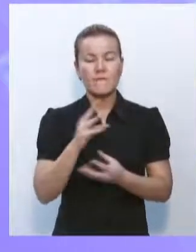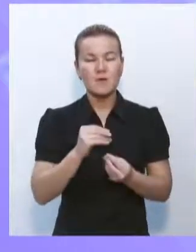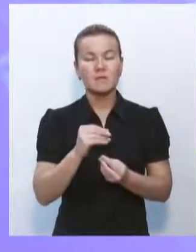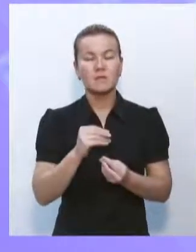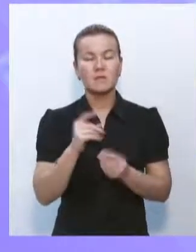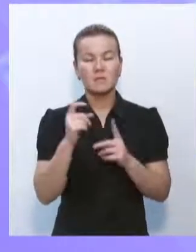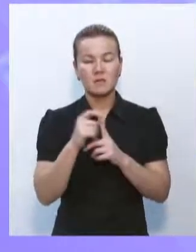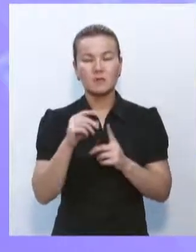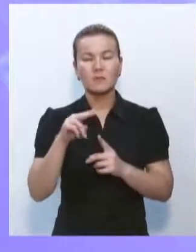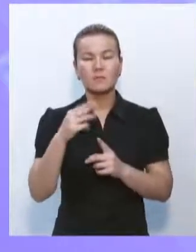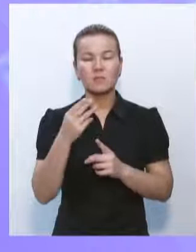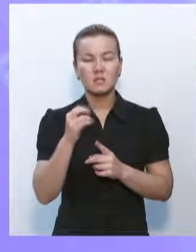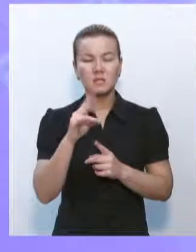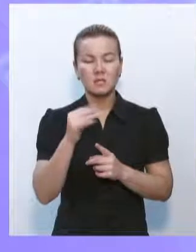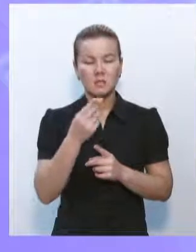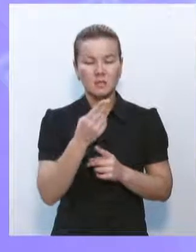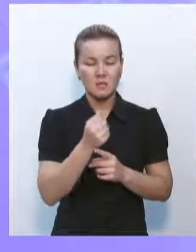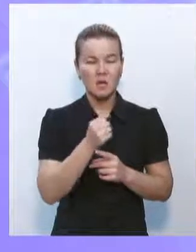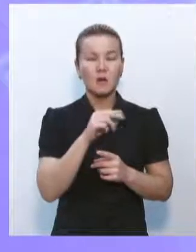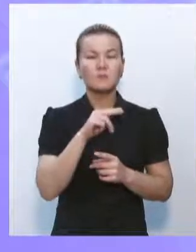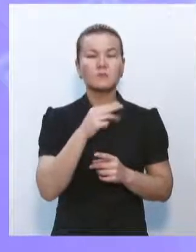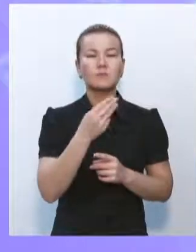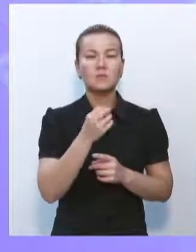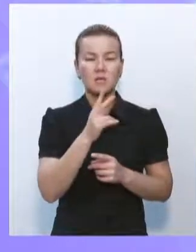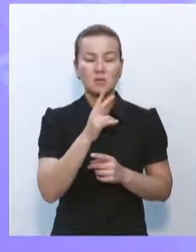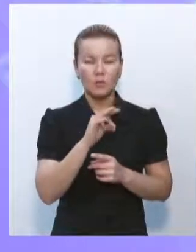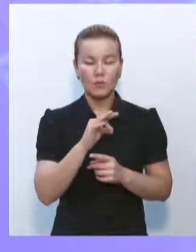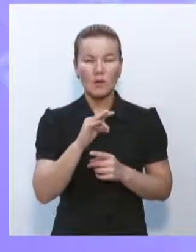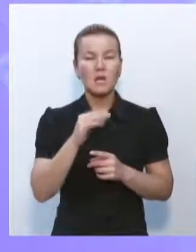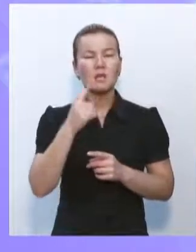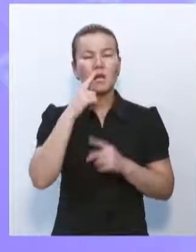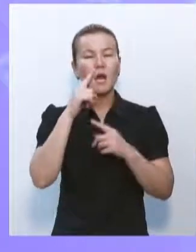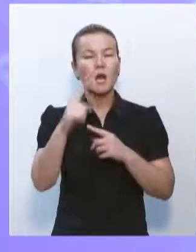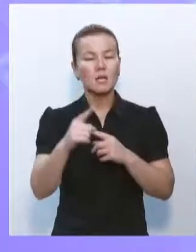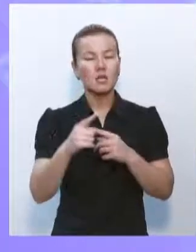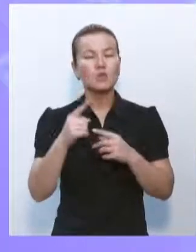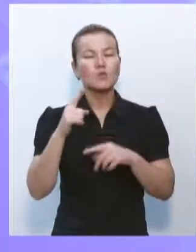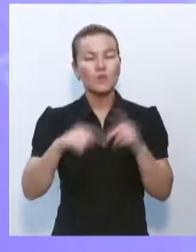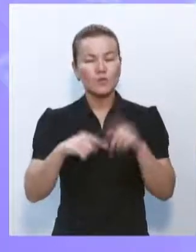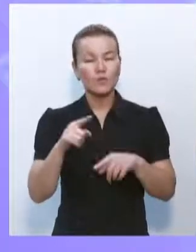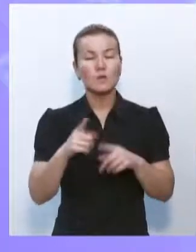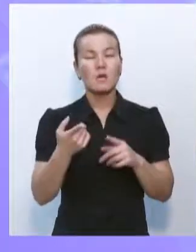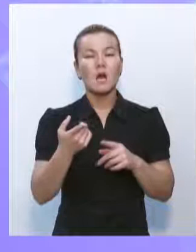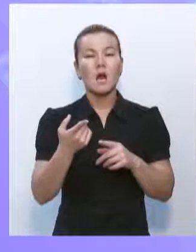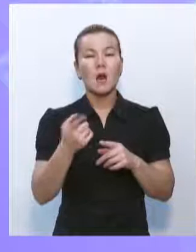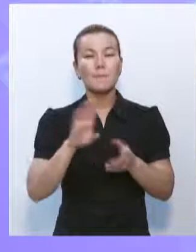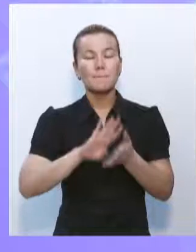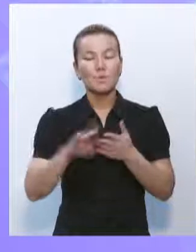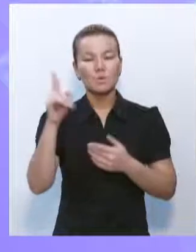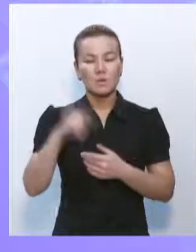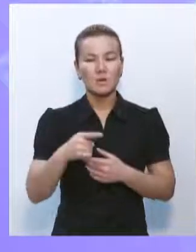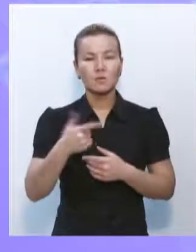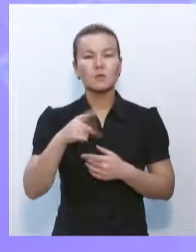Слова «пшеница» и «пшено» – дальние родственники. Значит, безударную гласную в